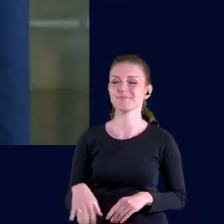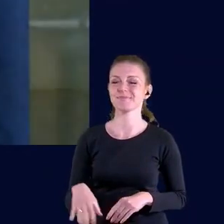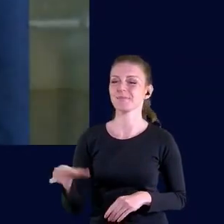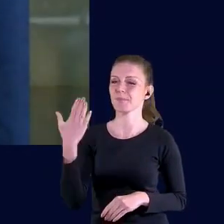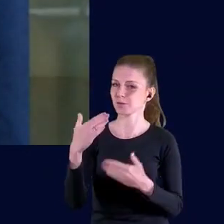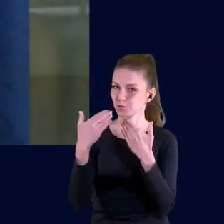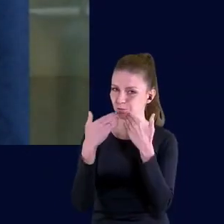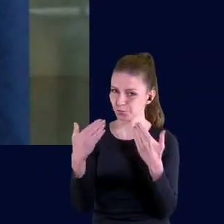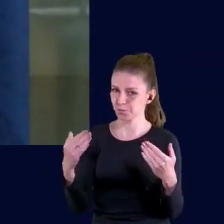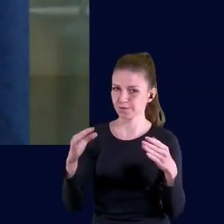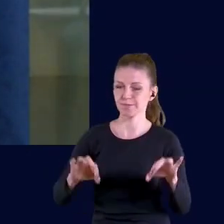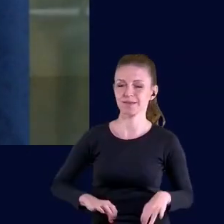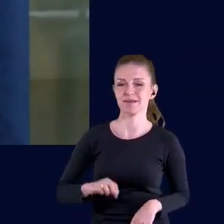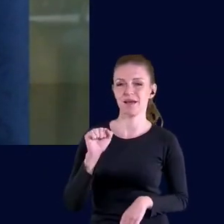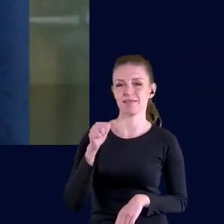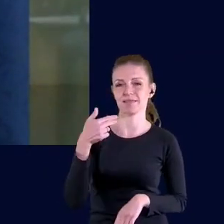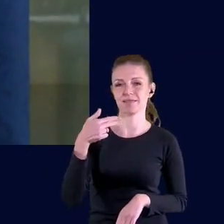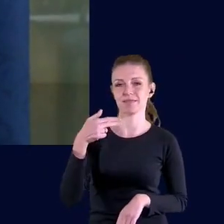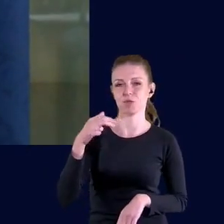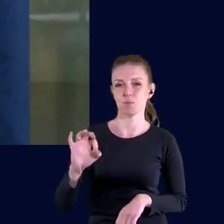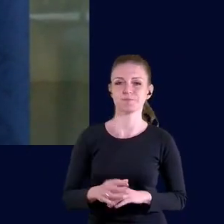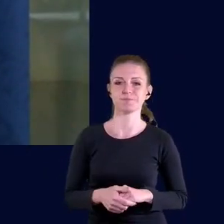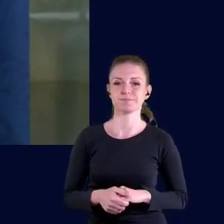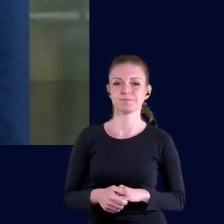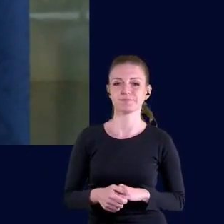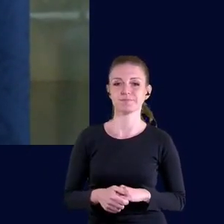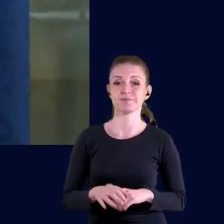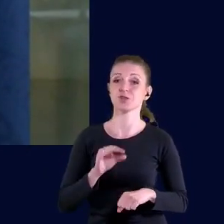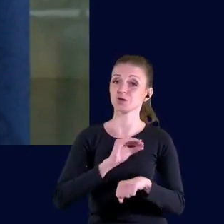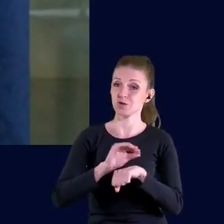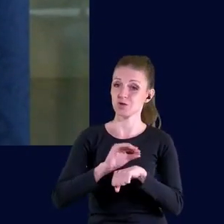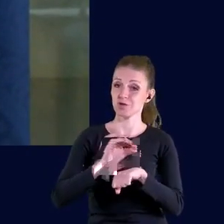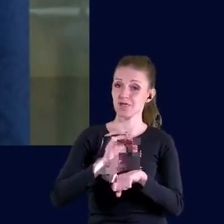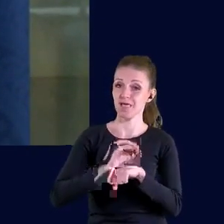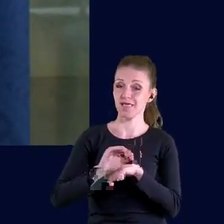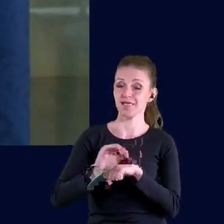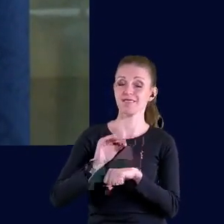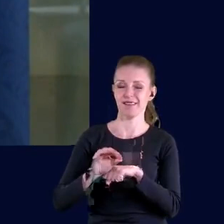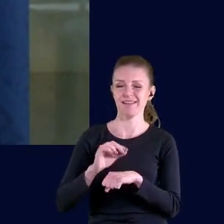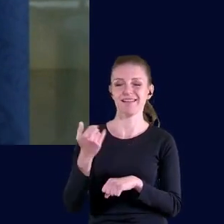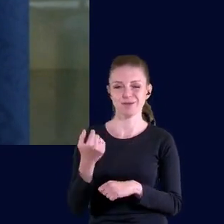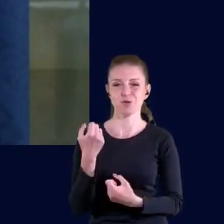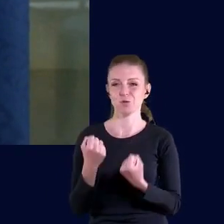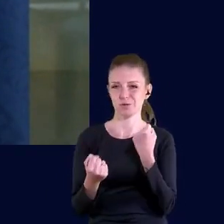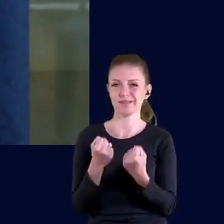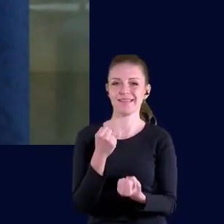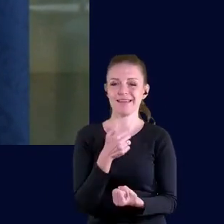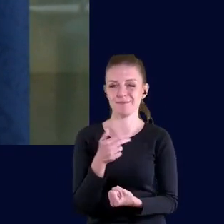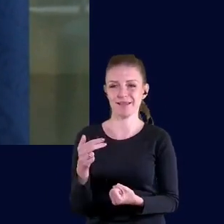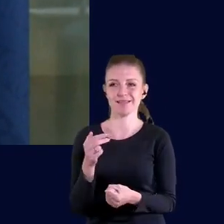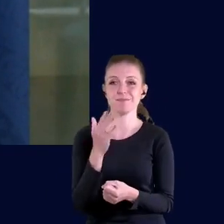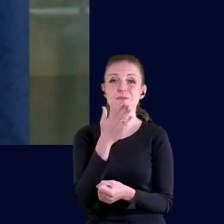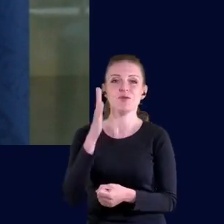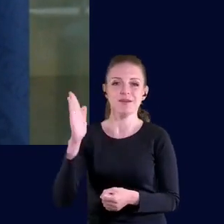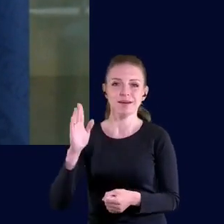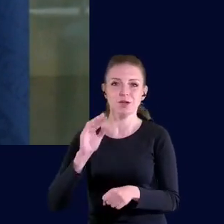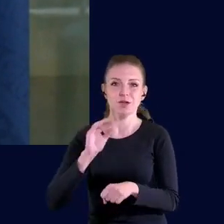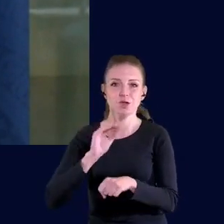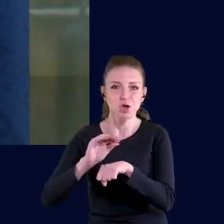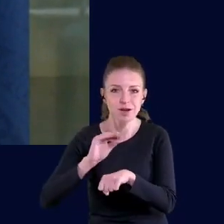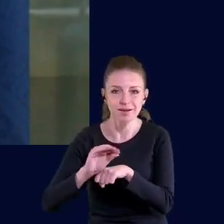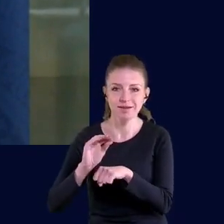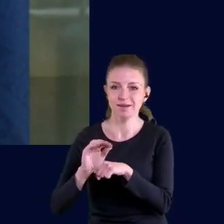dziękuję pani Annie szkolenia No to na uczelniach zawsze trudny temat dla bibliotekarzy bo nie